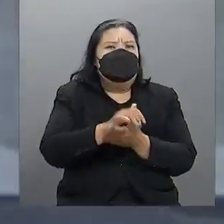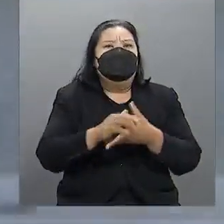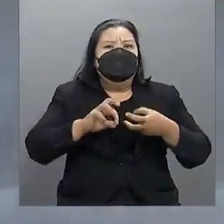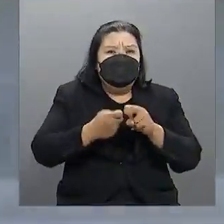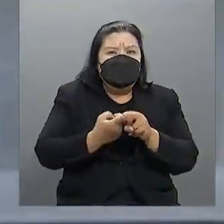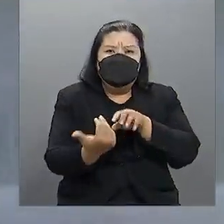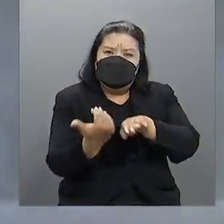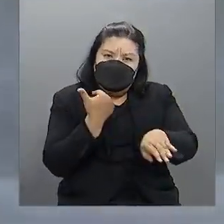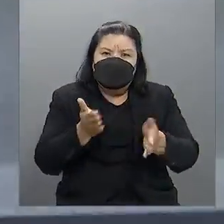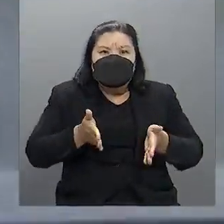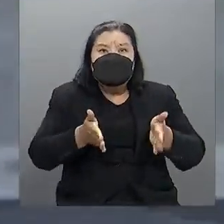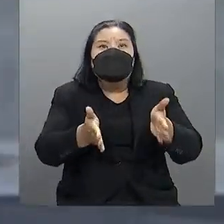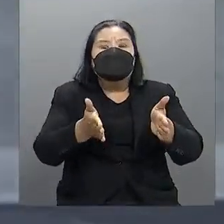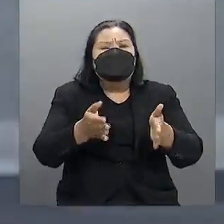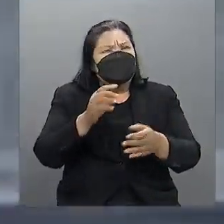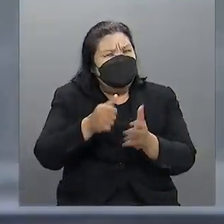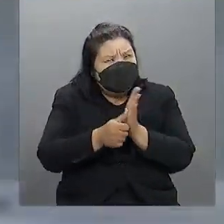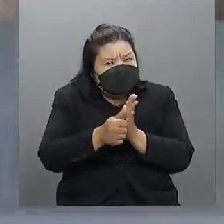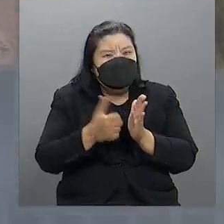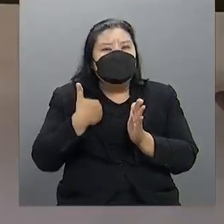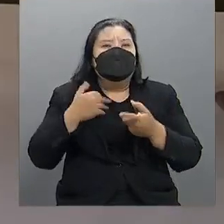อาชีพและแก้ปัญหายาเสพติด